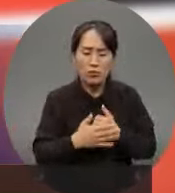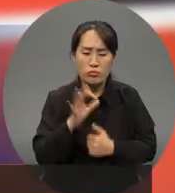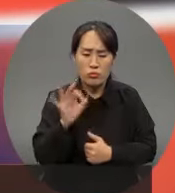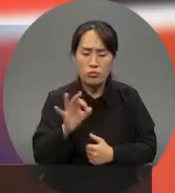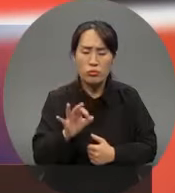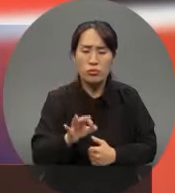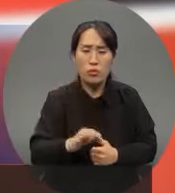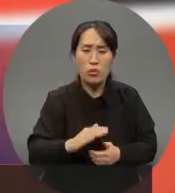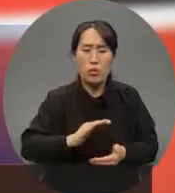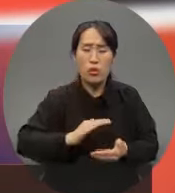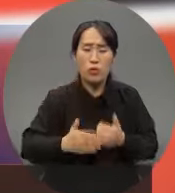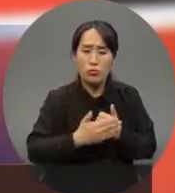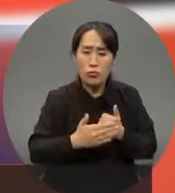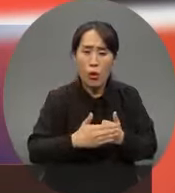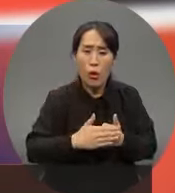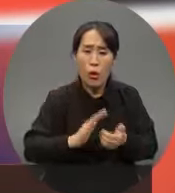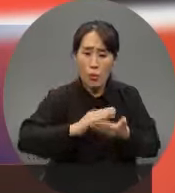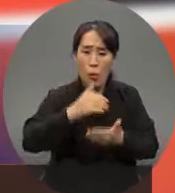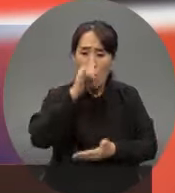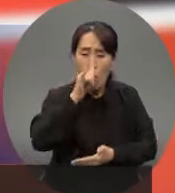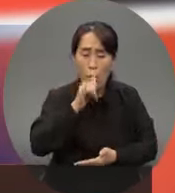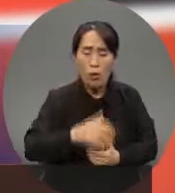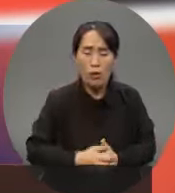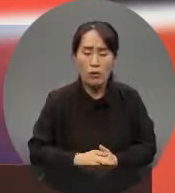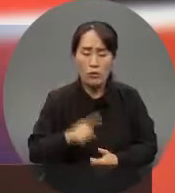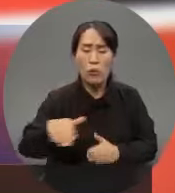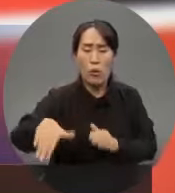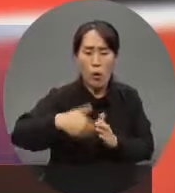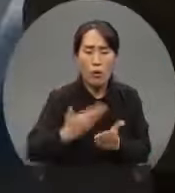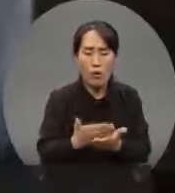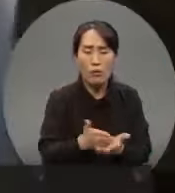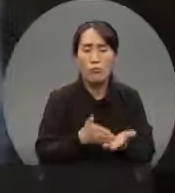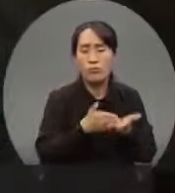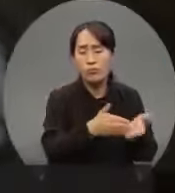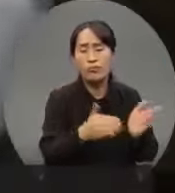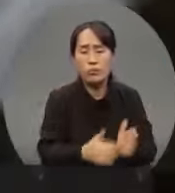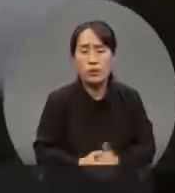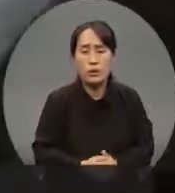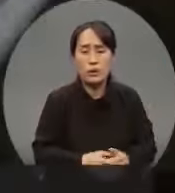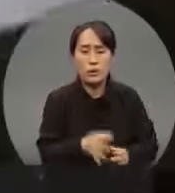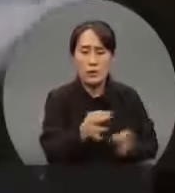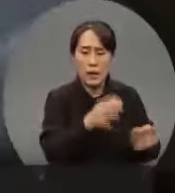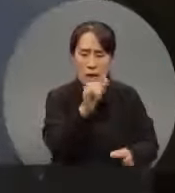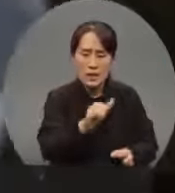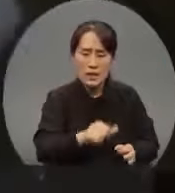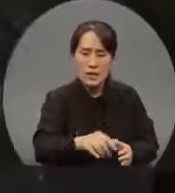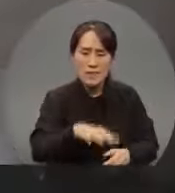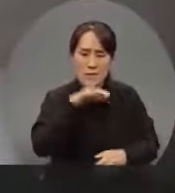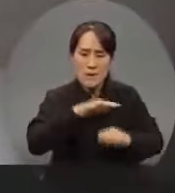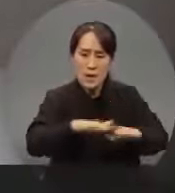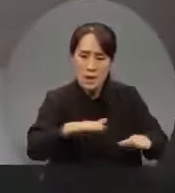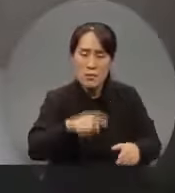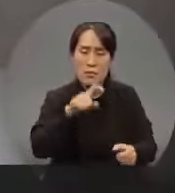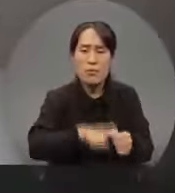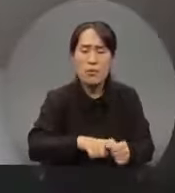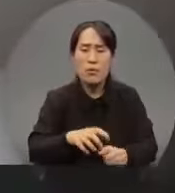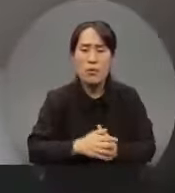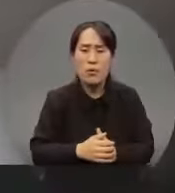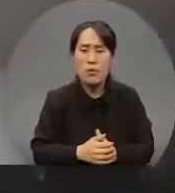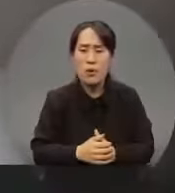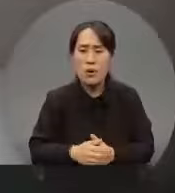나한테 해주고으면 좌로라 해당 사장의 민원을 해결해주기 위해 정부장